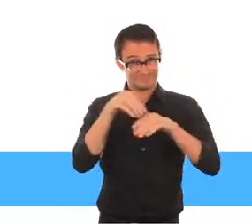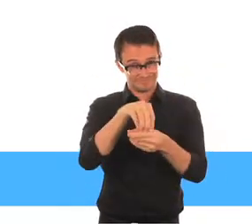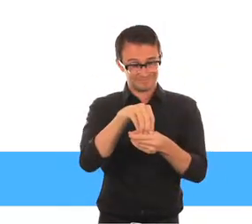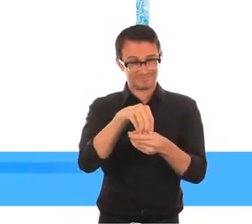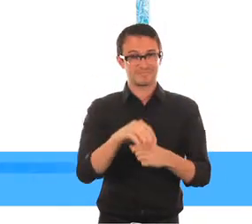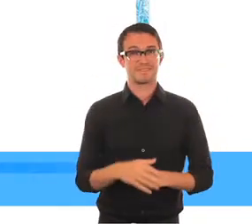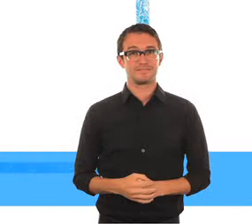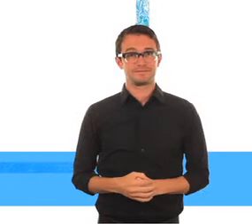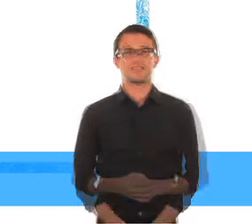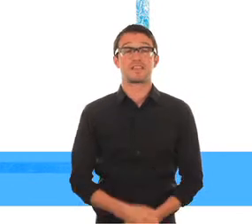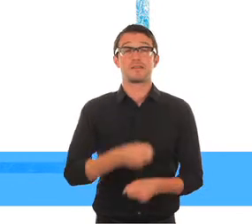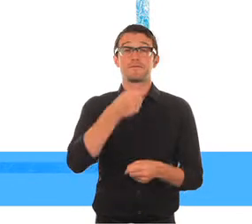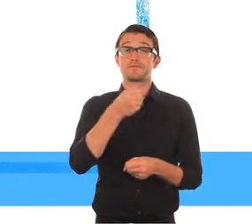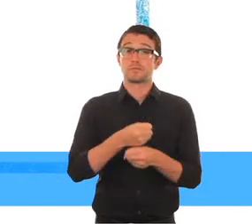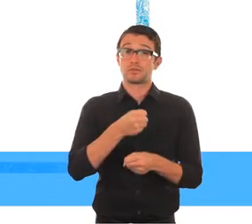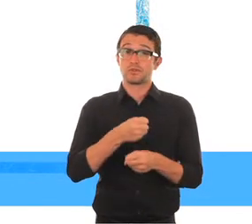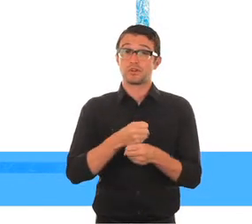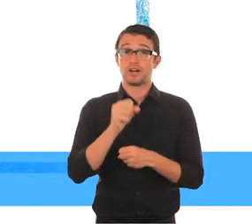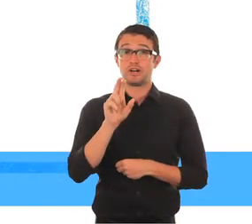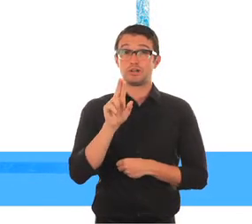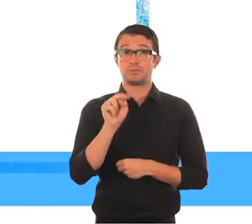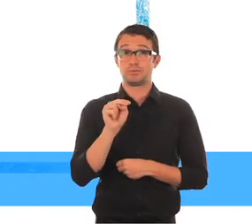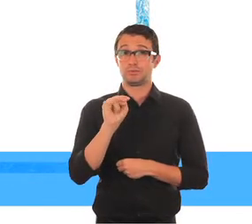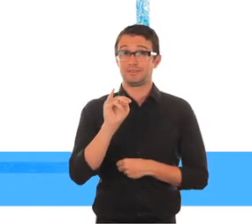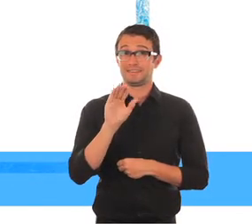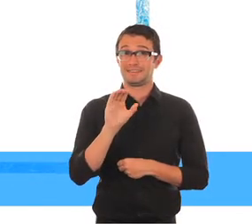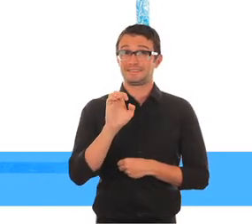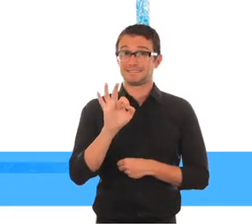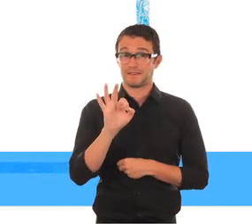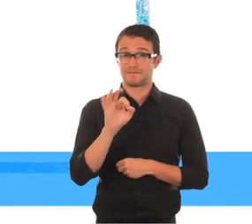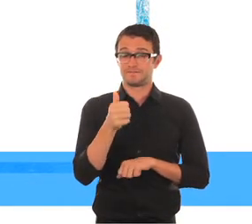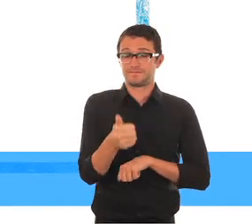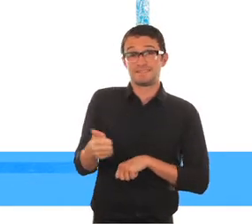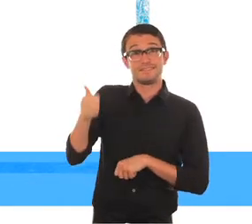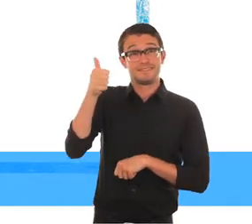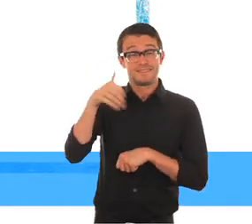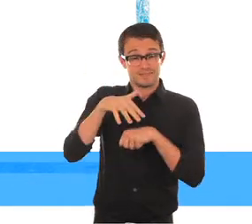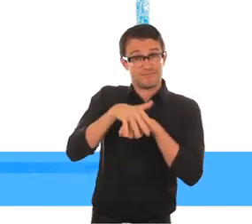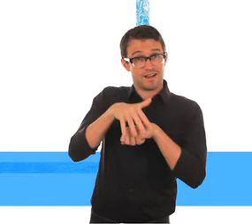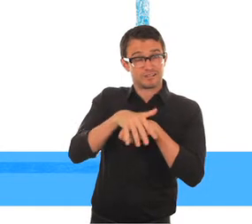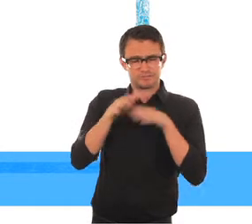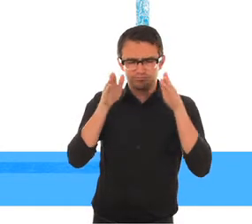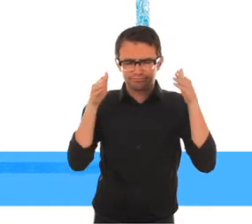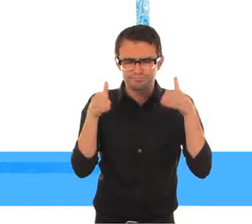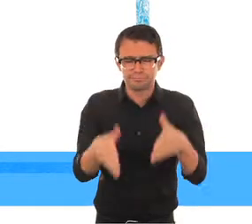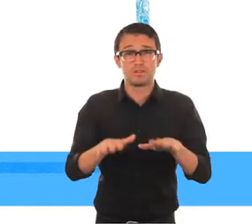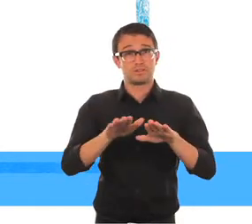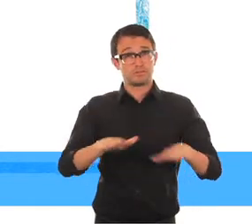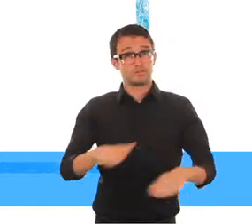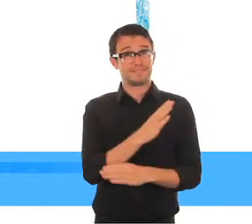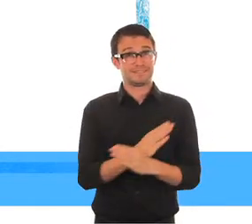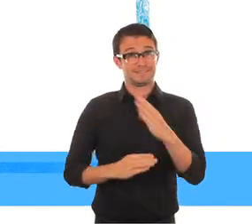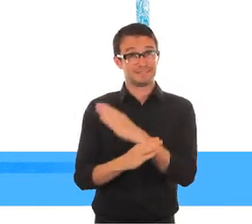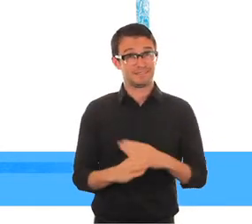pour UNICEF. Numéro 1. Intégrer le handicap. Lu par Rosangela Berman-Biller, conseillère principale sur les questions relatives